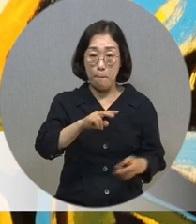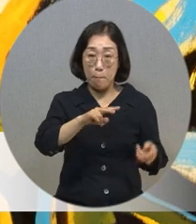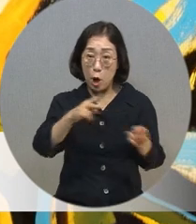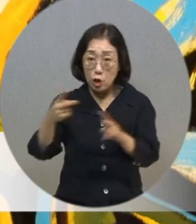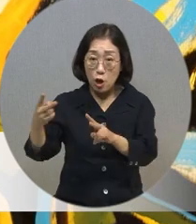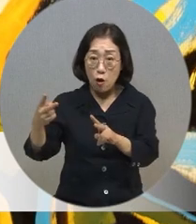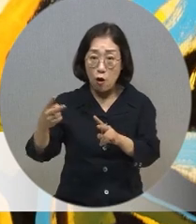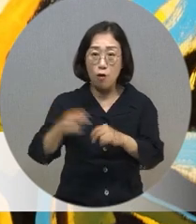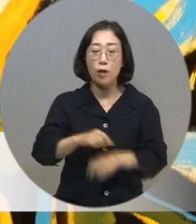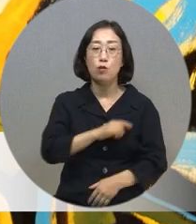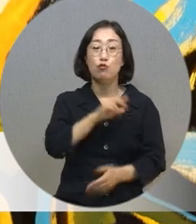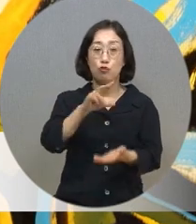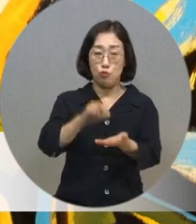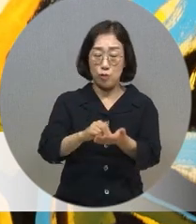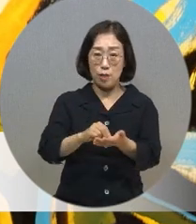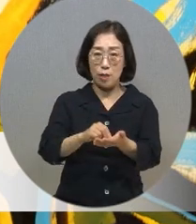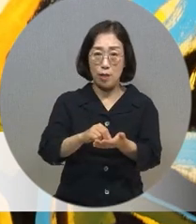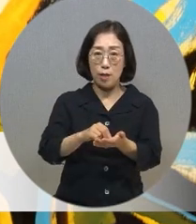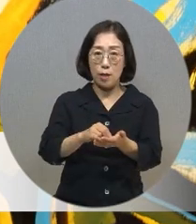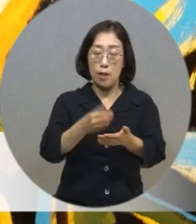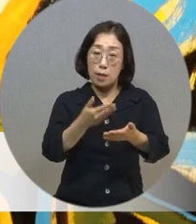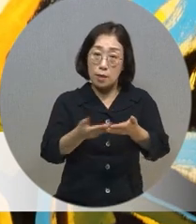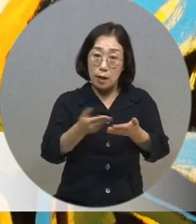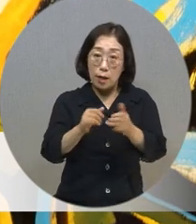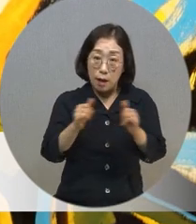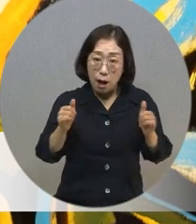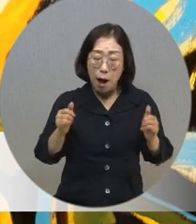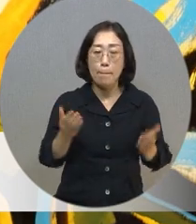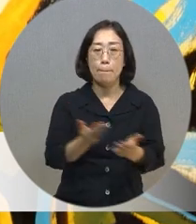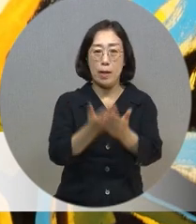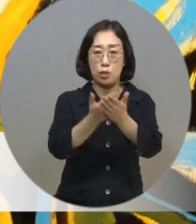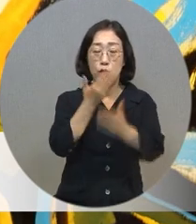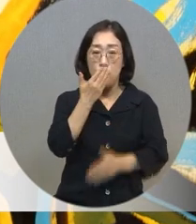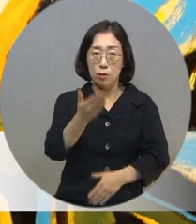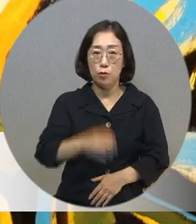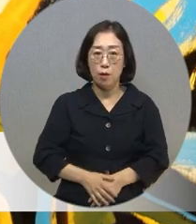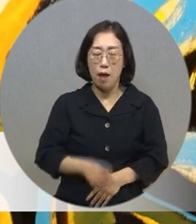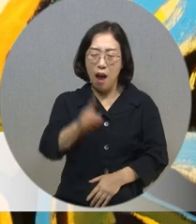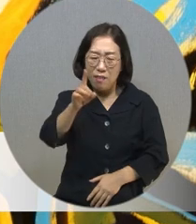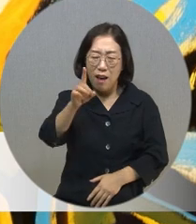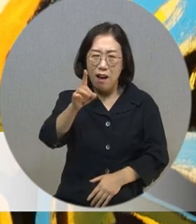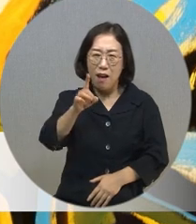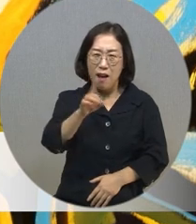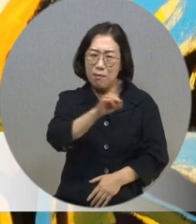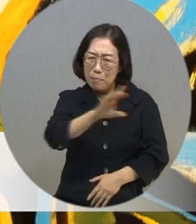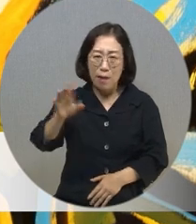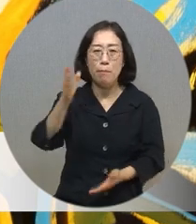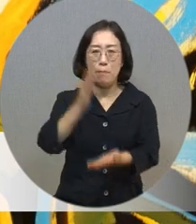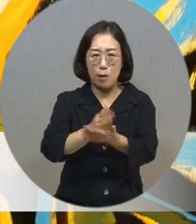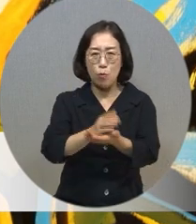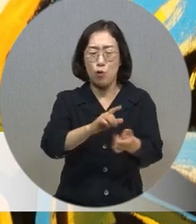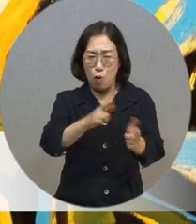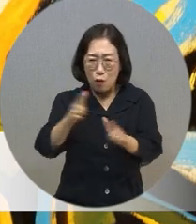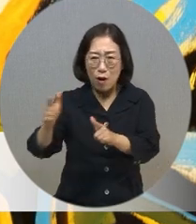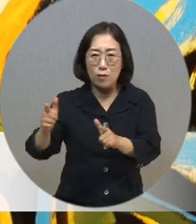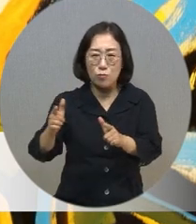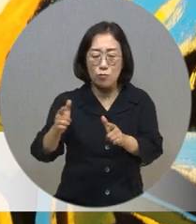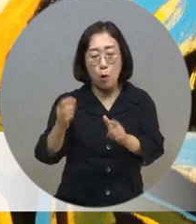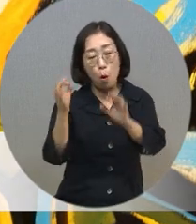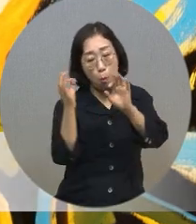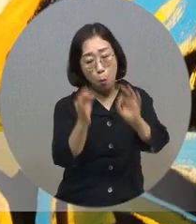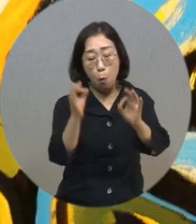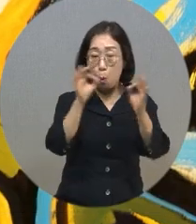해서 어 작가가 발전할 수 있게끔 하나의 메시지로만 충만하지 말고 여러 가지로 이렇게